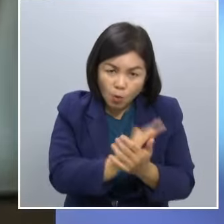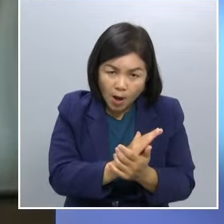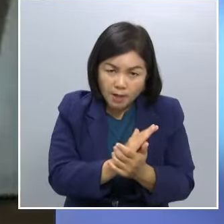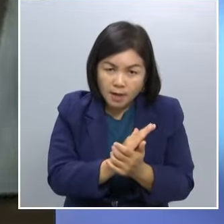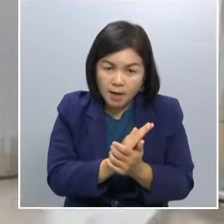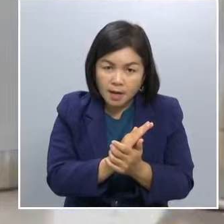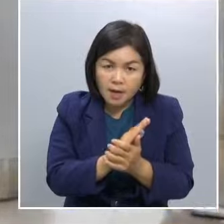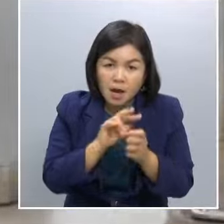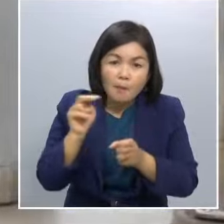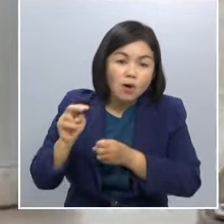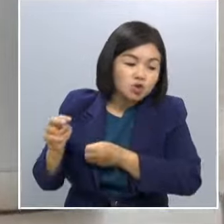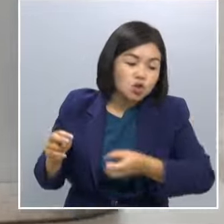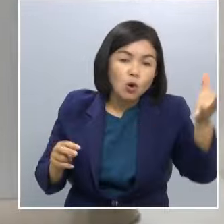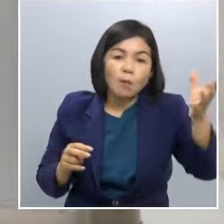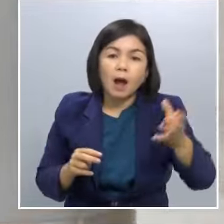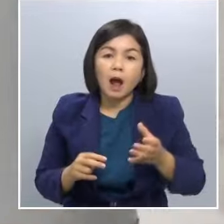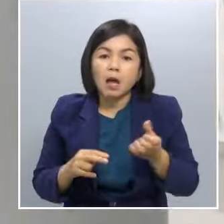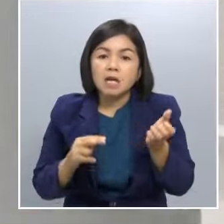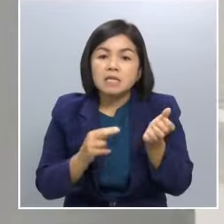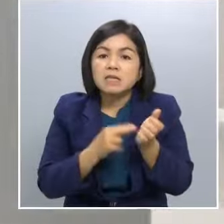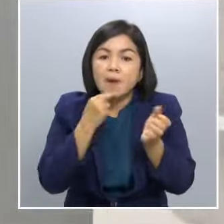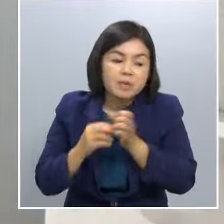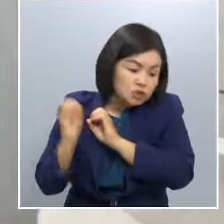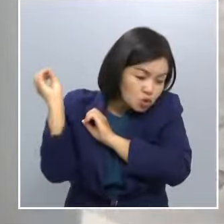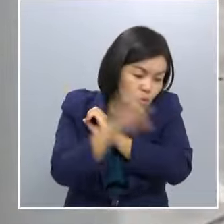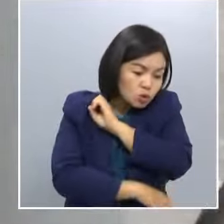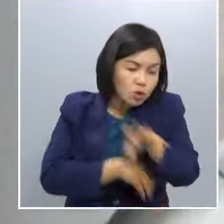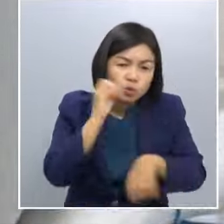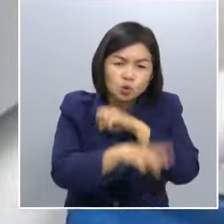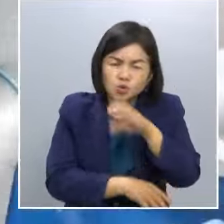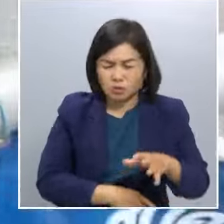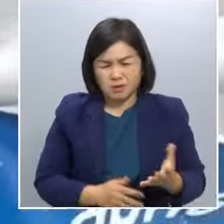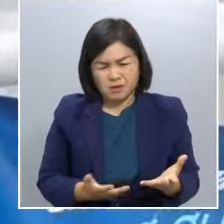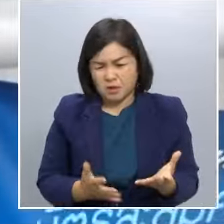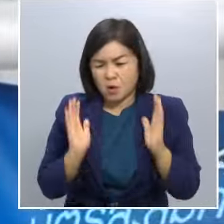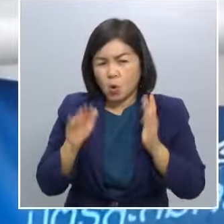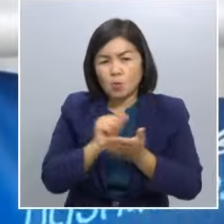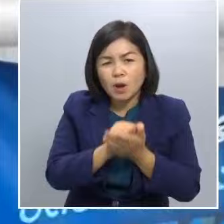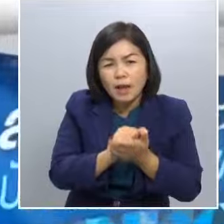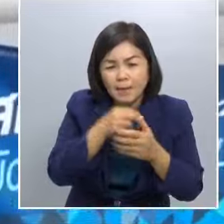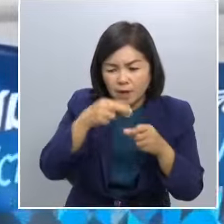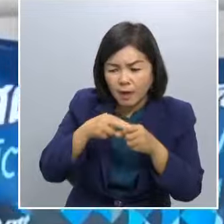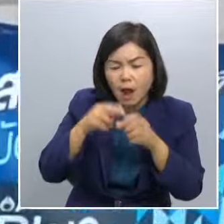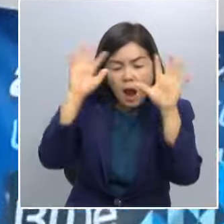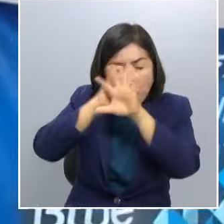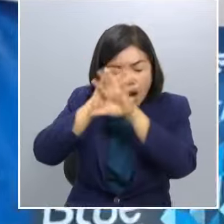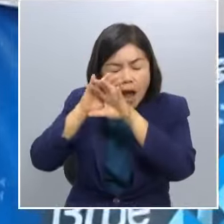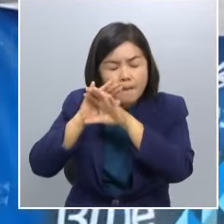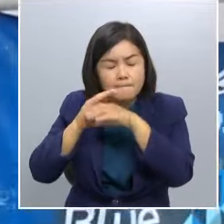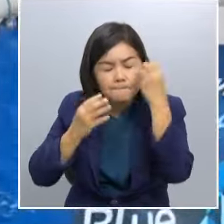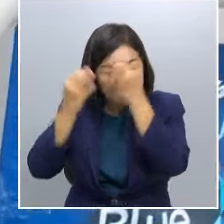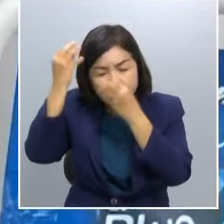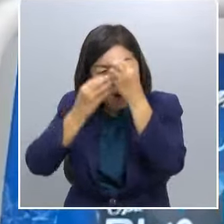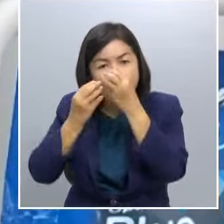ศัพท์ออกมาจากรถ ค่ะคือทางพนักงานแคชเชียร์บอกว่าน่าจะมีอาการเมามาก่อนหน้านี้นะ